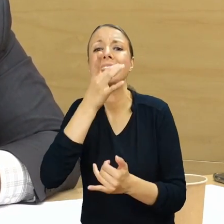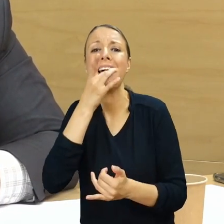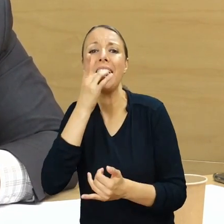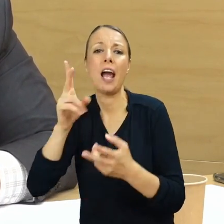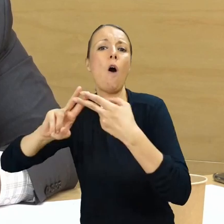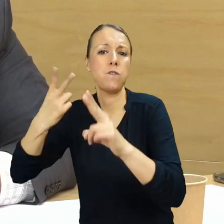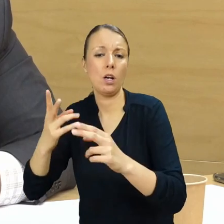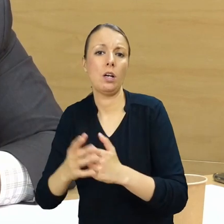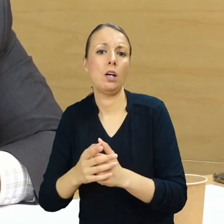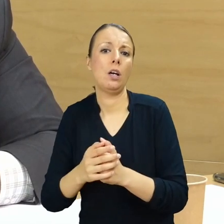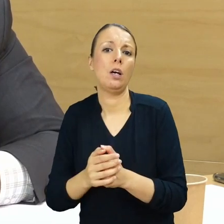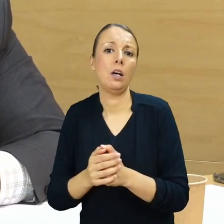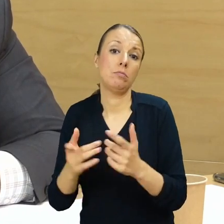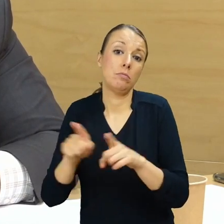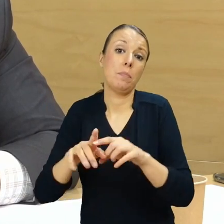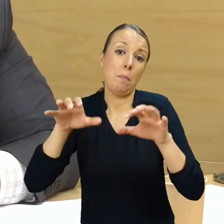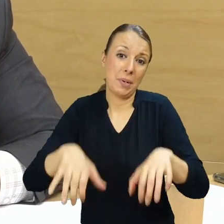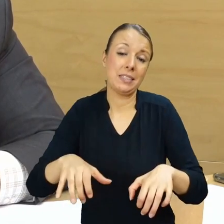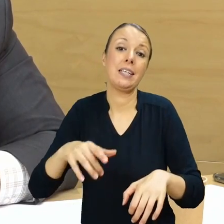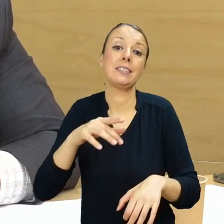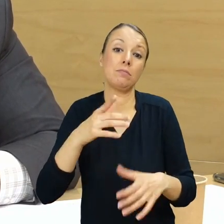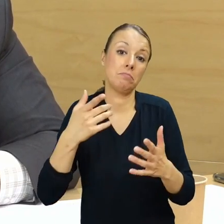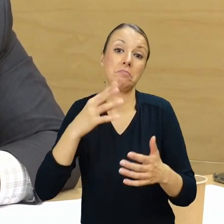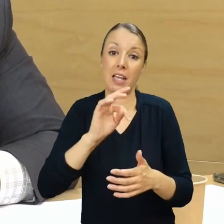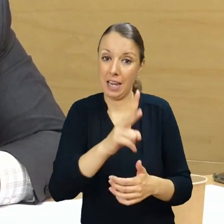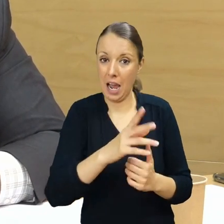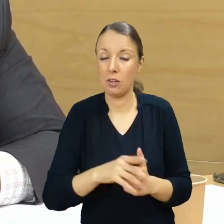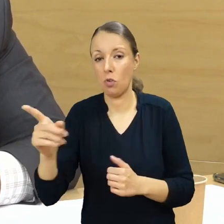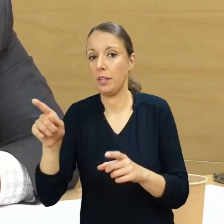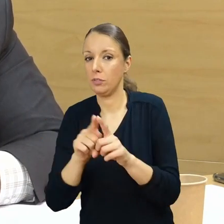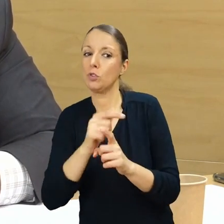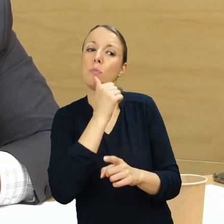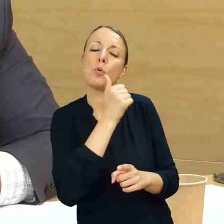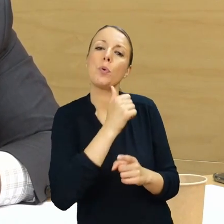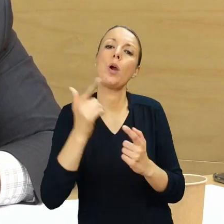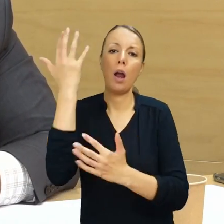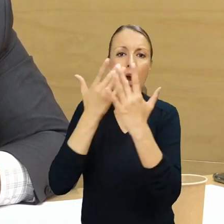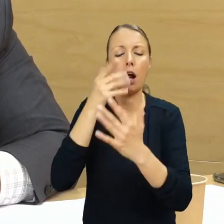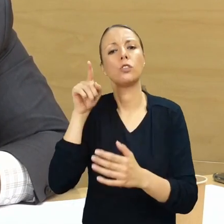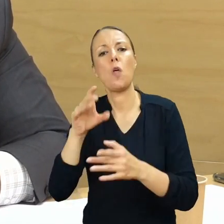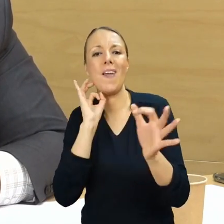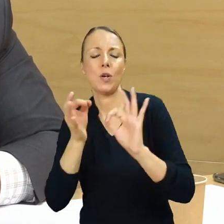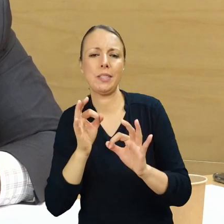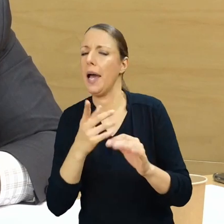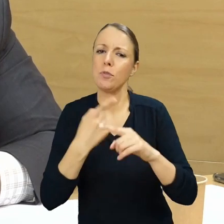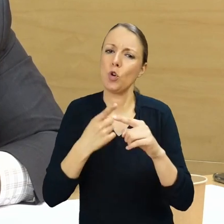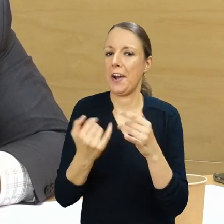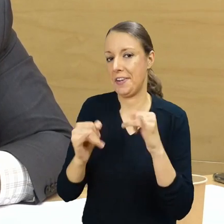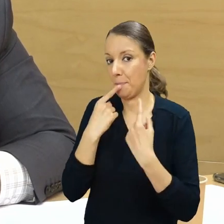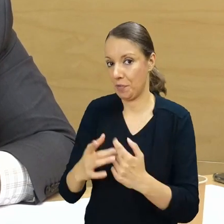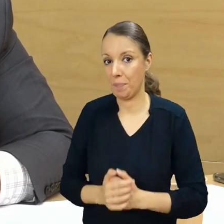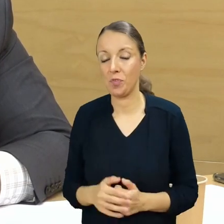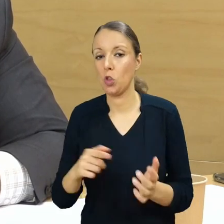Trybunału, że to jest informacja, że inaczej, że jest szczególny interes prawny